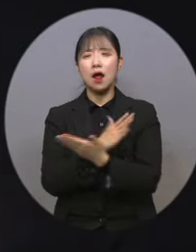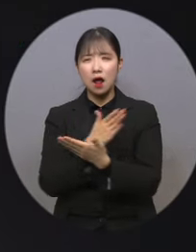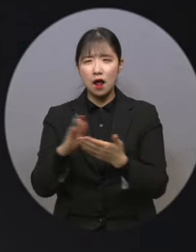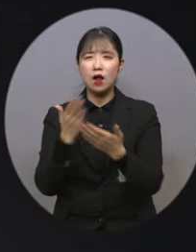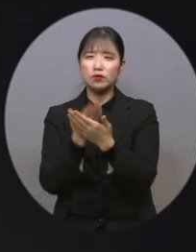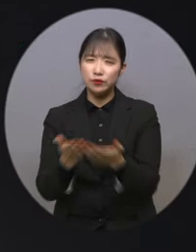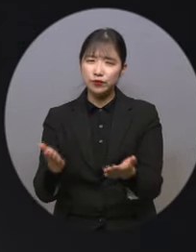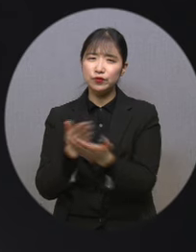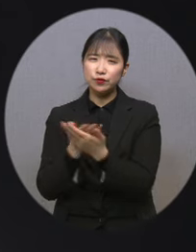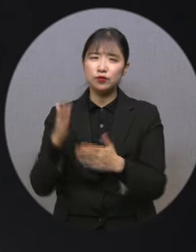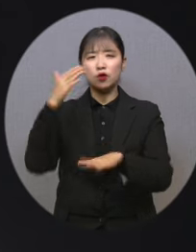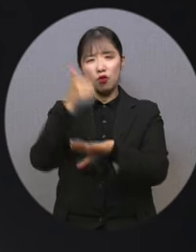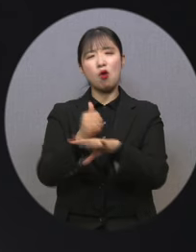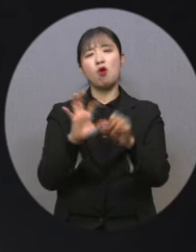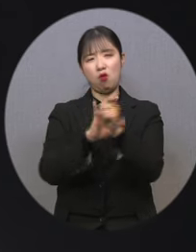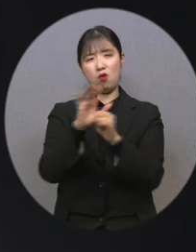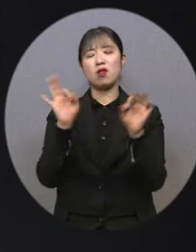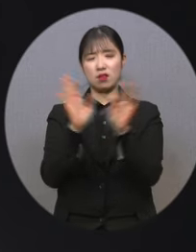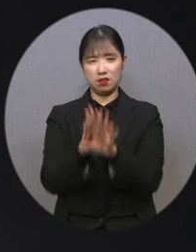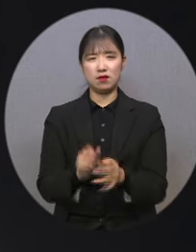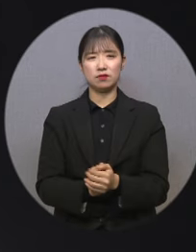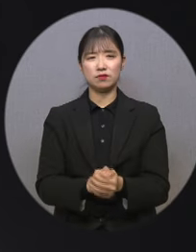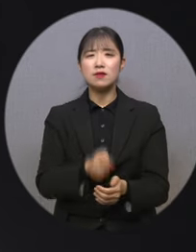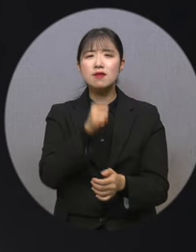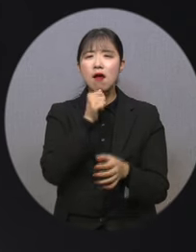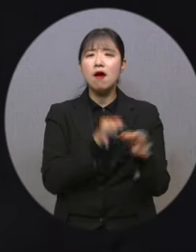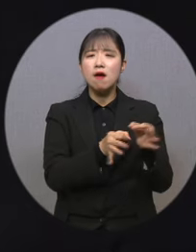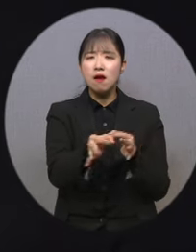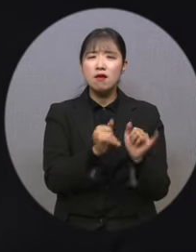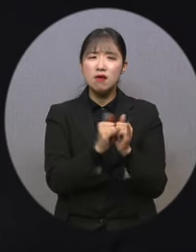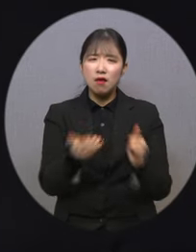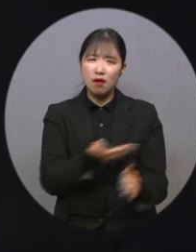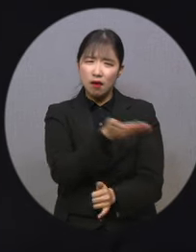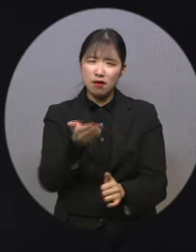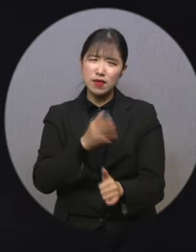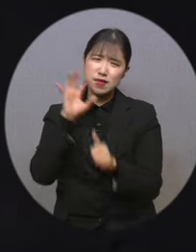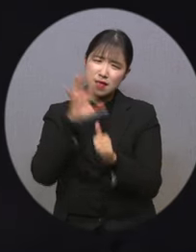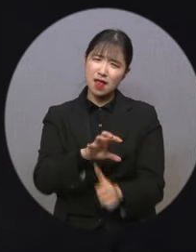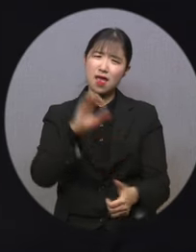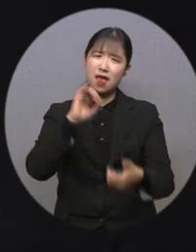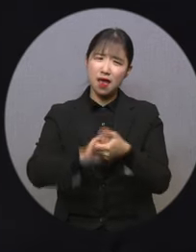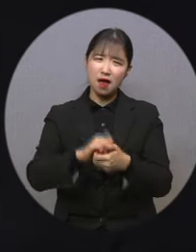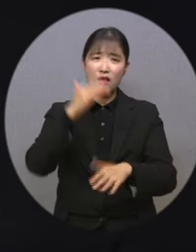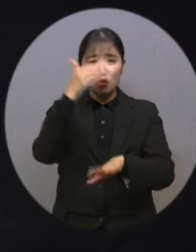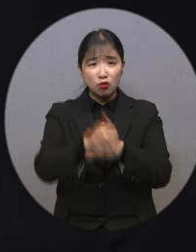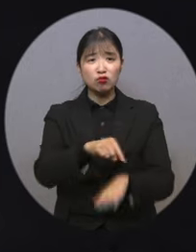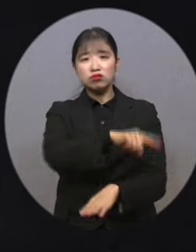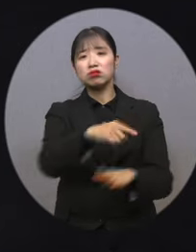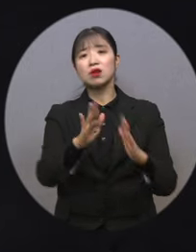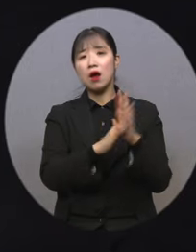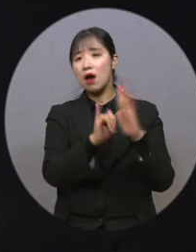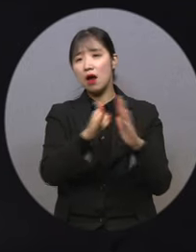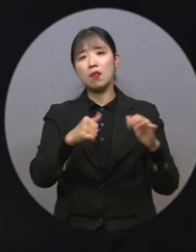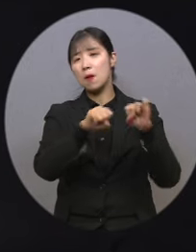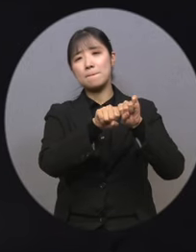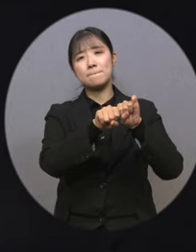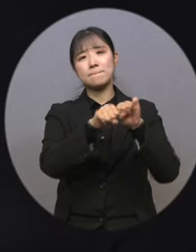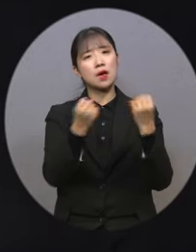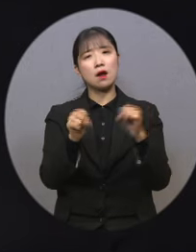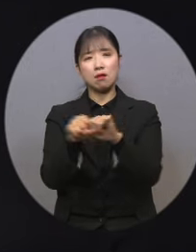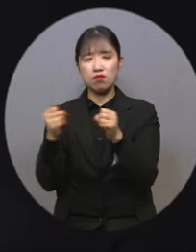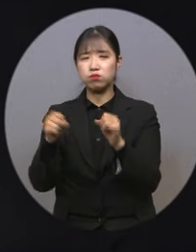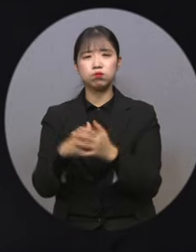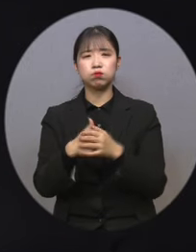거예요. 소상공인들에게 계속 제한을 이런 식으로 하다가는 소상공인들이 가정이 파괴돼요. 수많은 사람의